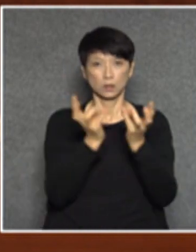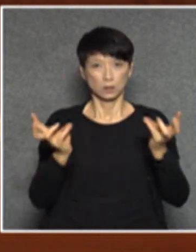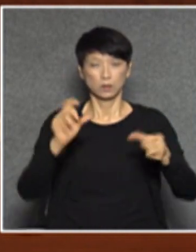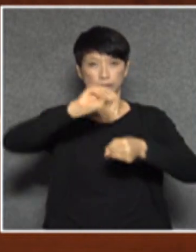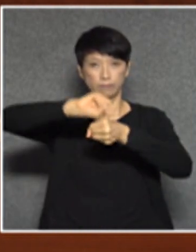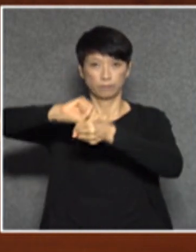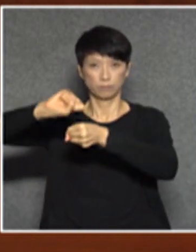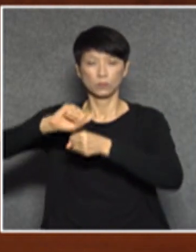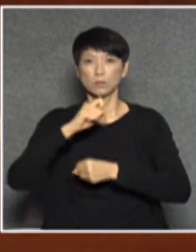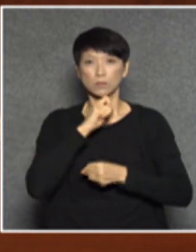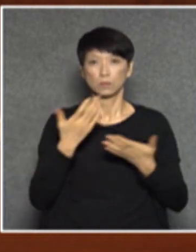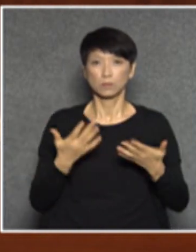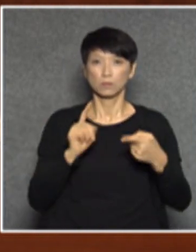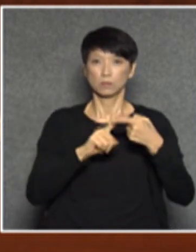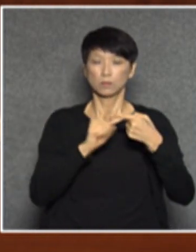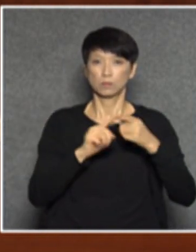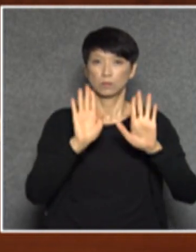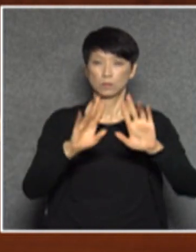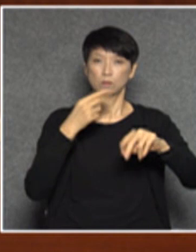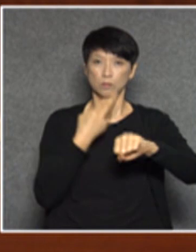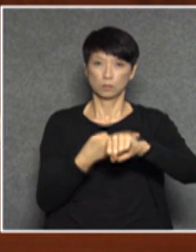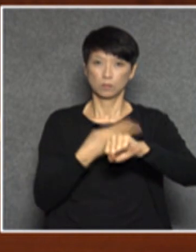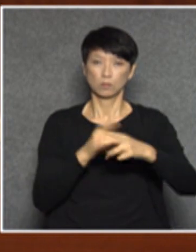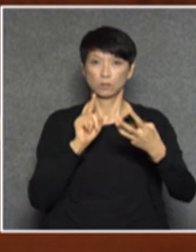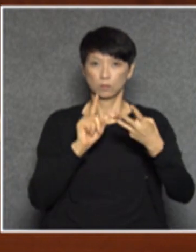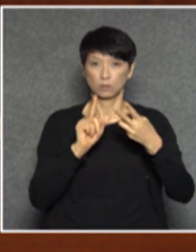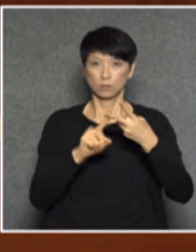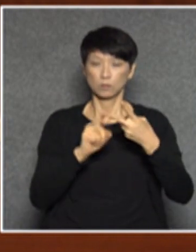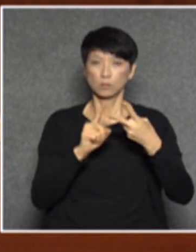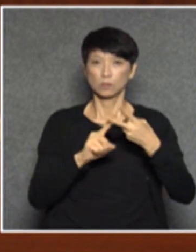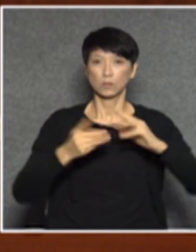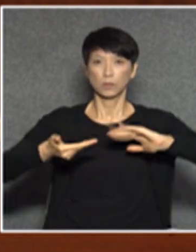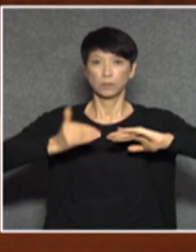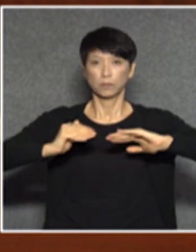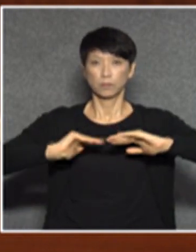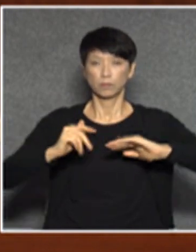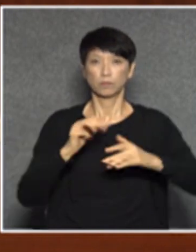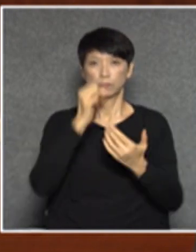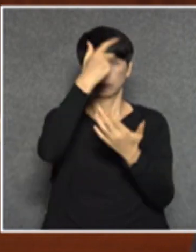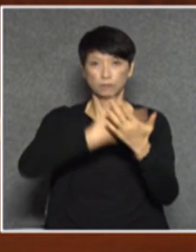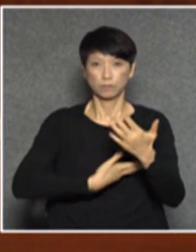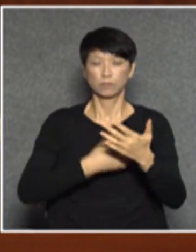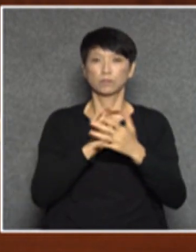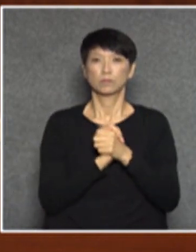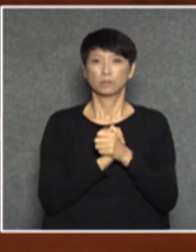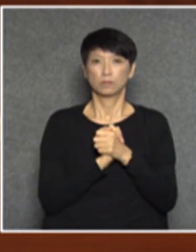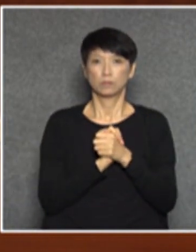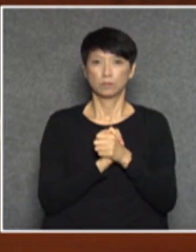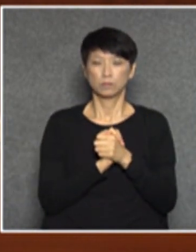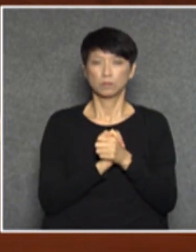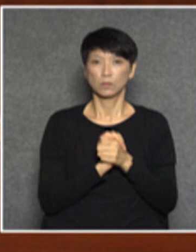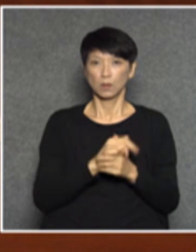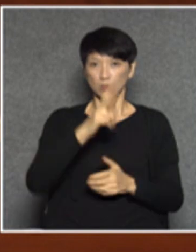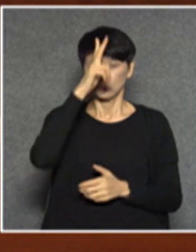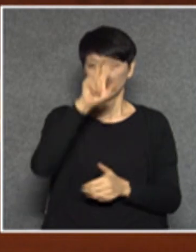個呢就是服務質素的問題，第二呢就是那個票價機制的問題呢，特區政府無論是作為監管機構，作為